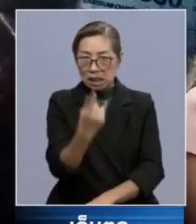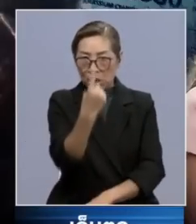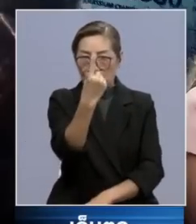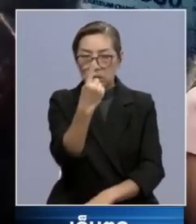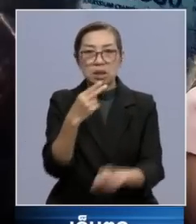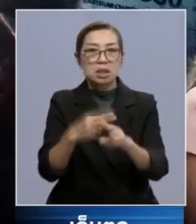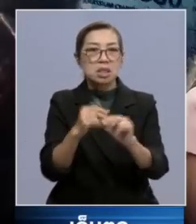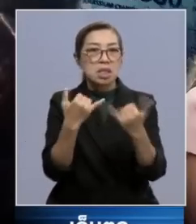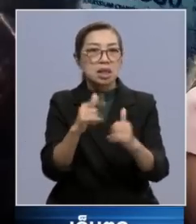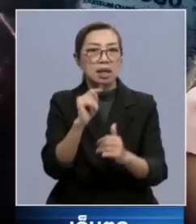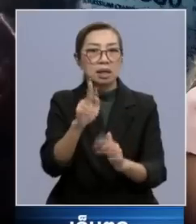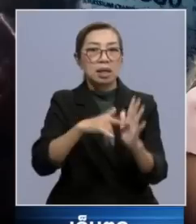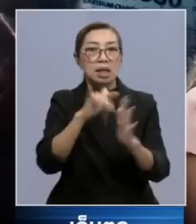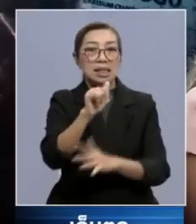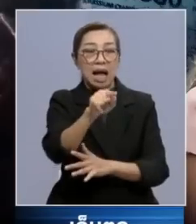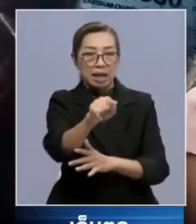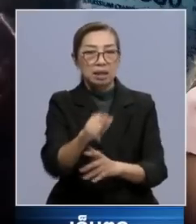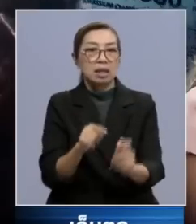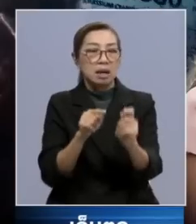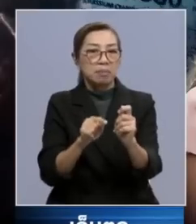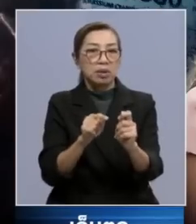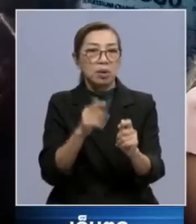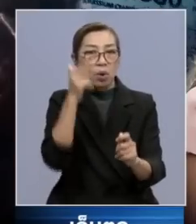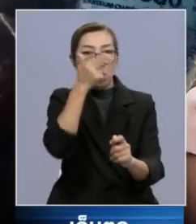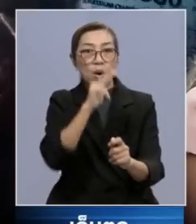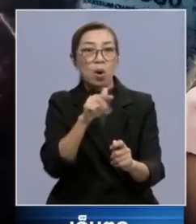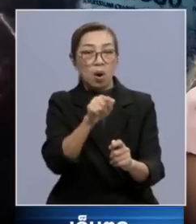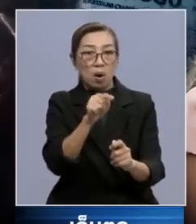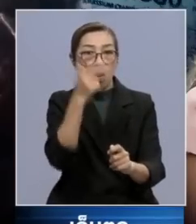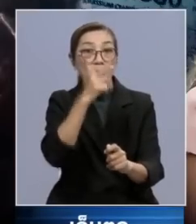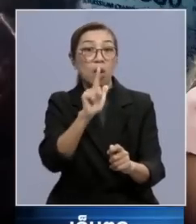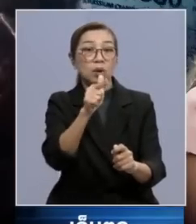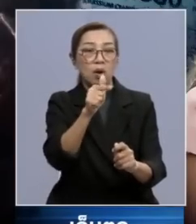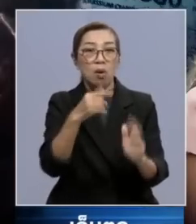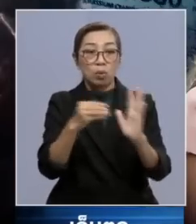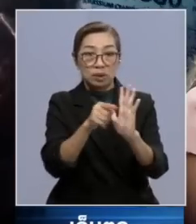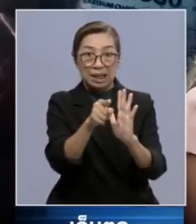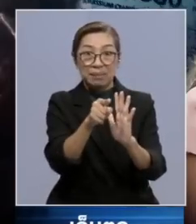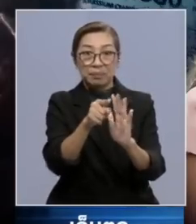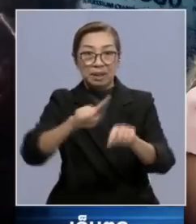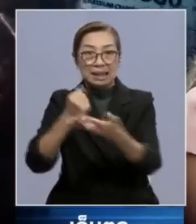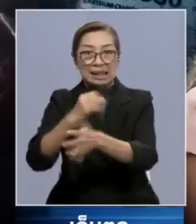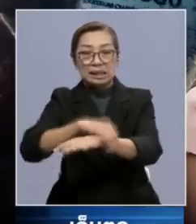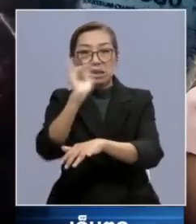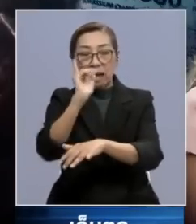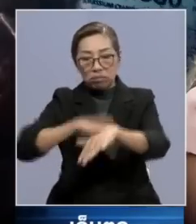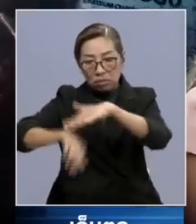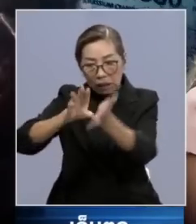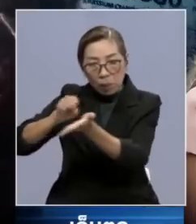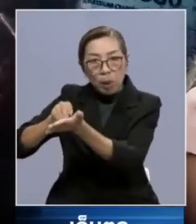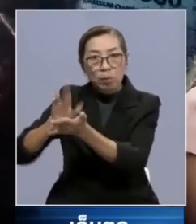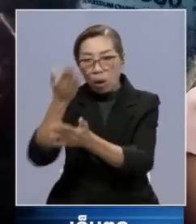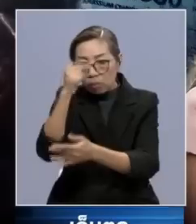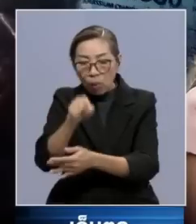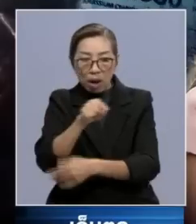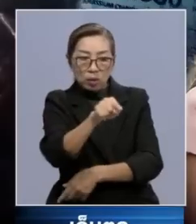ทิพย์หรือทรายในพื้นที่สน.ทองหล่อเท่านั้นนะคะที่อยู่ระหว่างการรวบรวมพยานหลักฐานโดยเฉพาะการสอบปากคำพยานในช่วงไทม์ไลน์